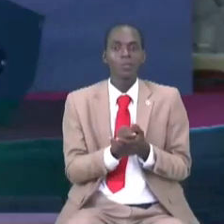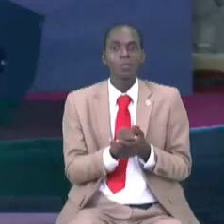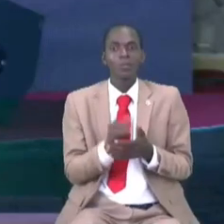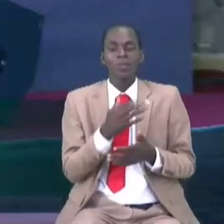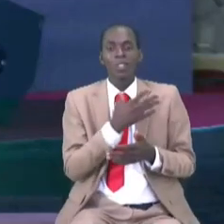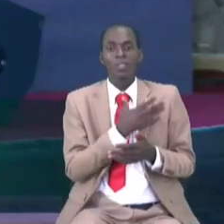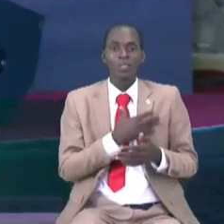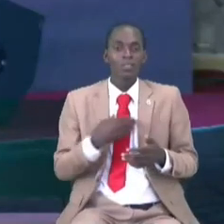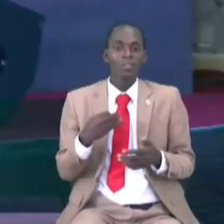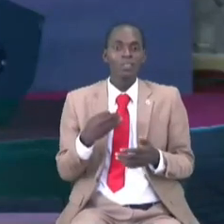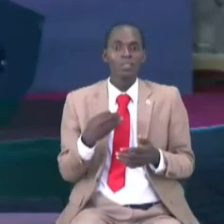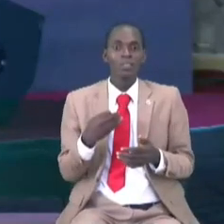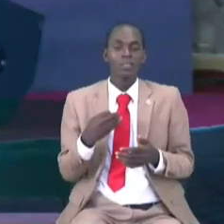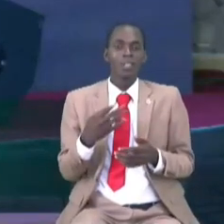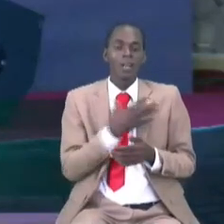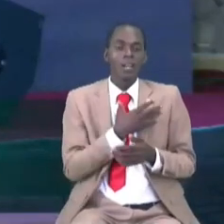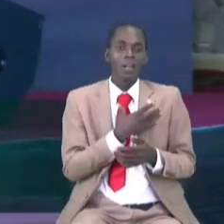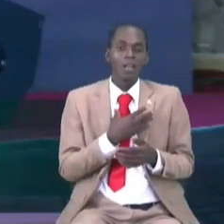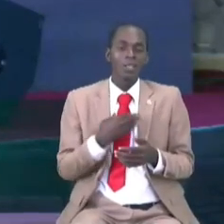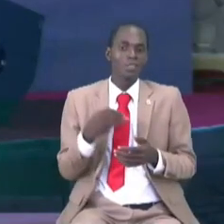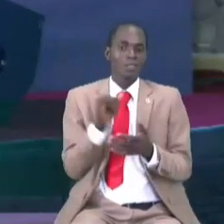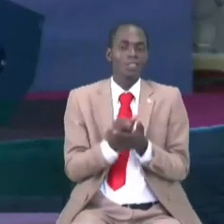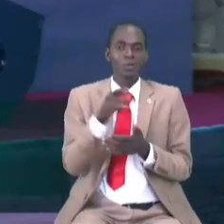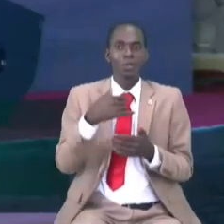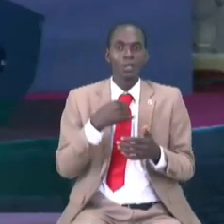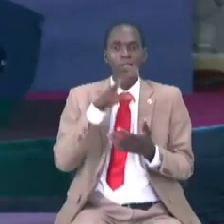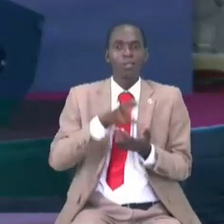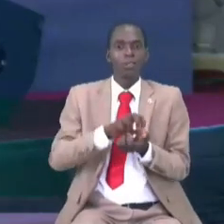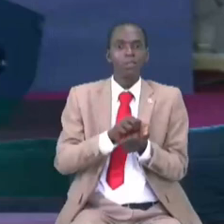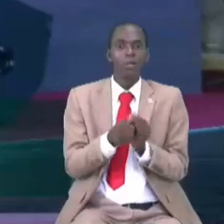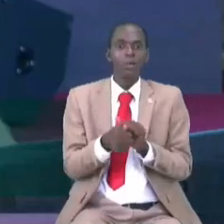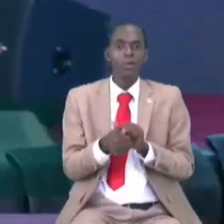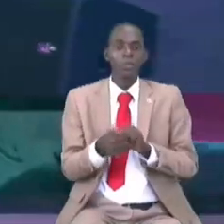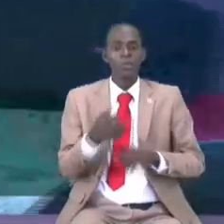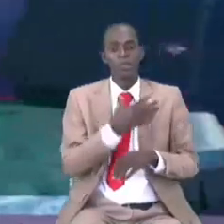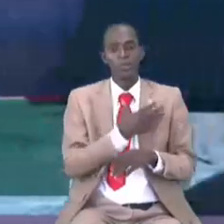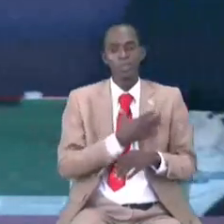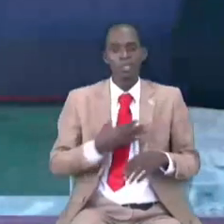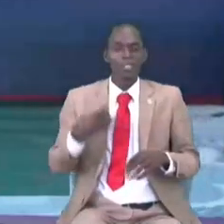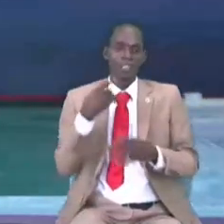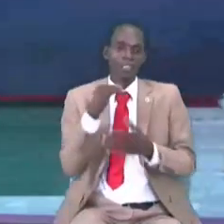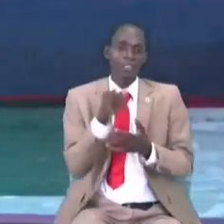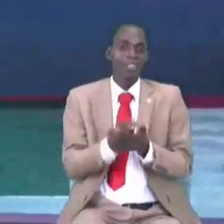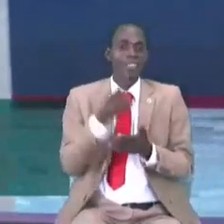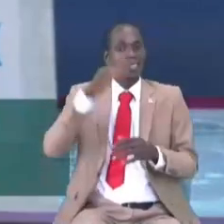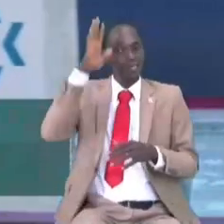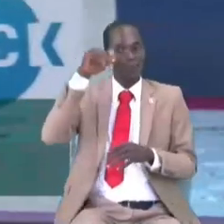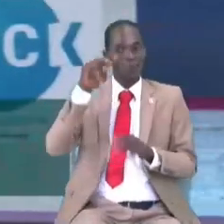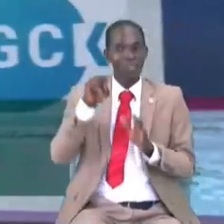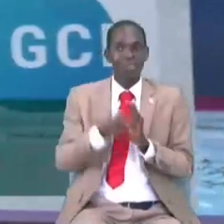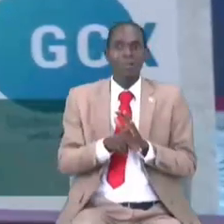avait été brisé et la volonté de soi, l'entêtement, la rébellion et la